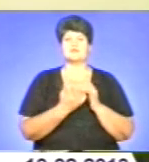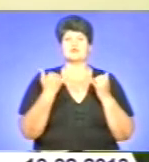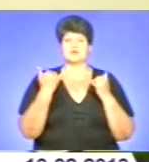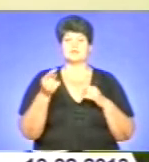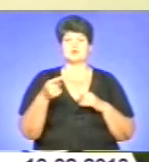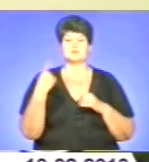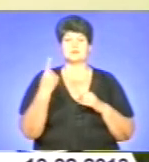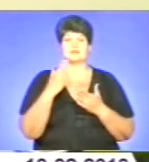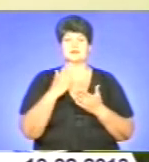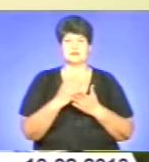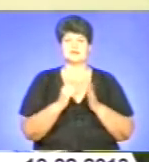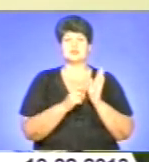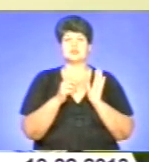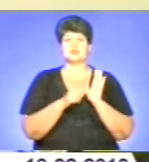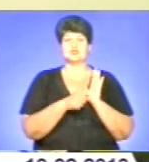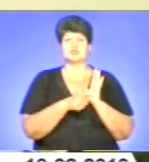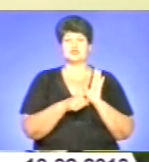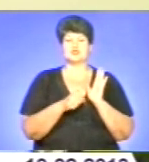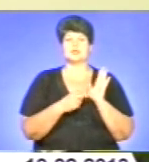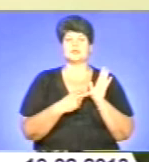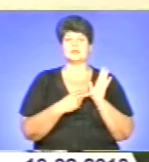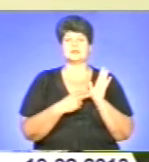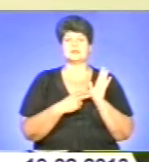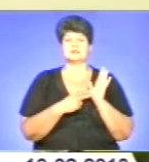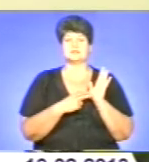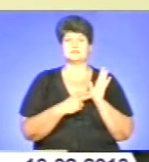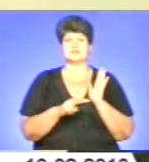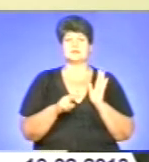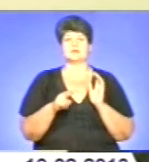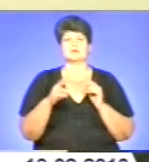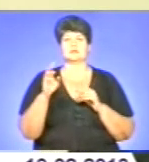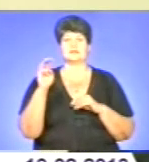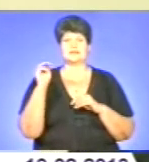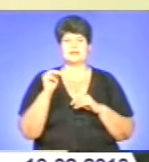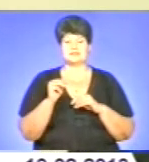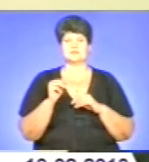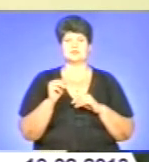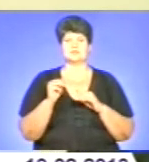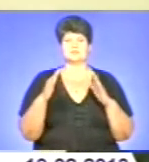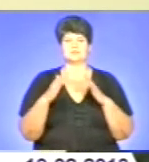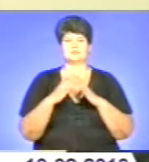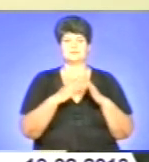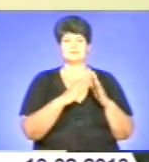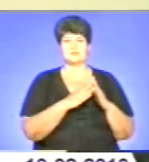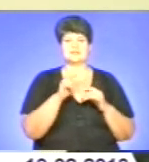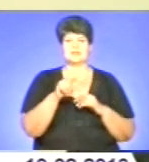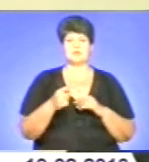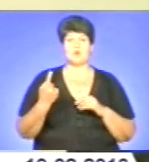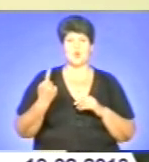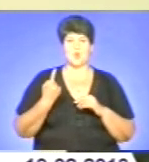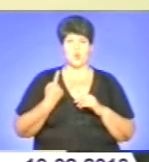нараховується понад 670 000 помешкань громадян житлових помешкань громадян з них під